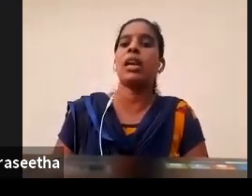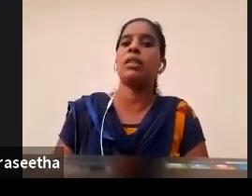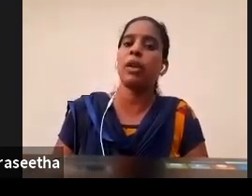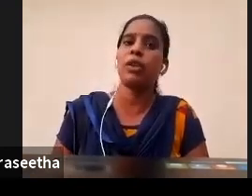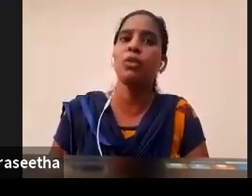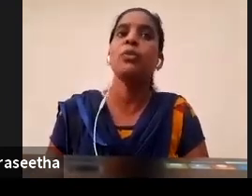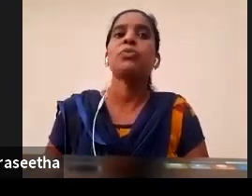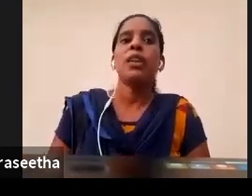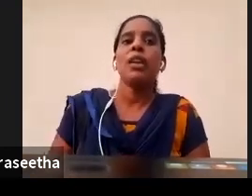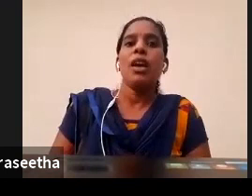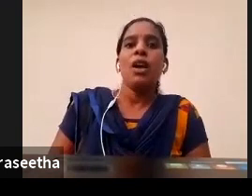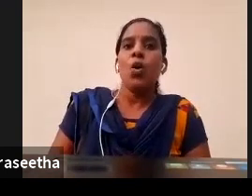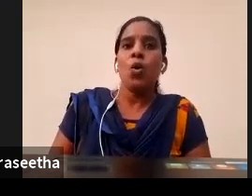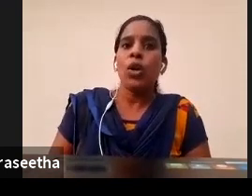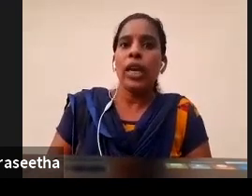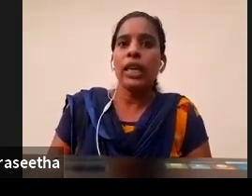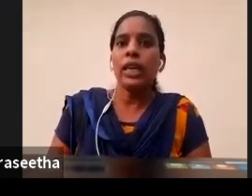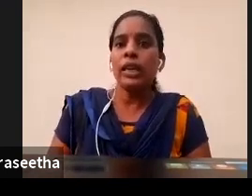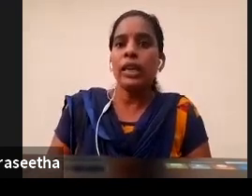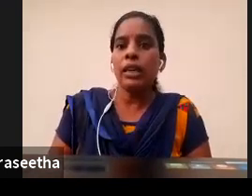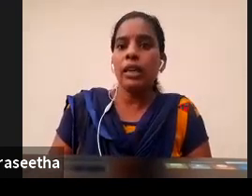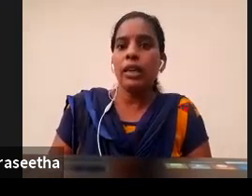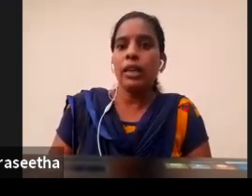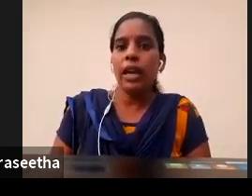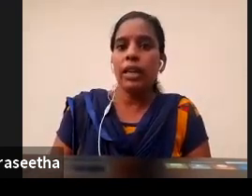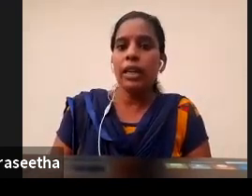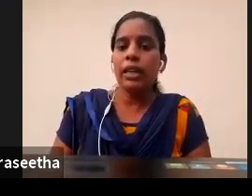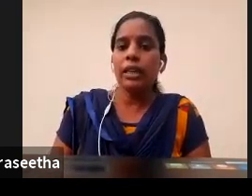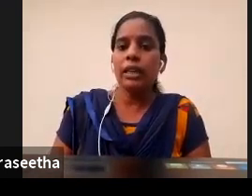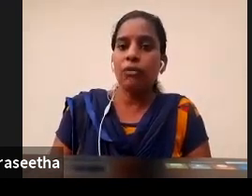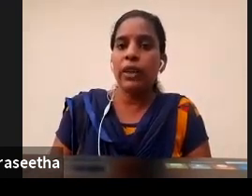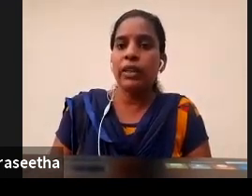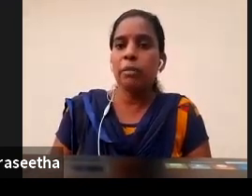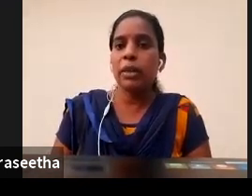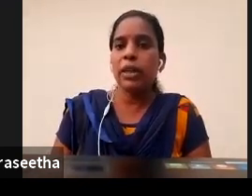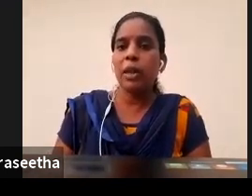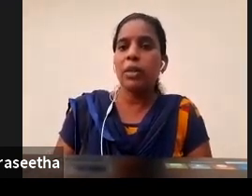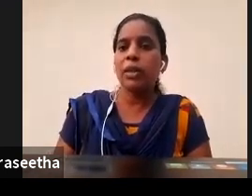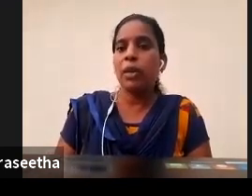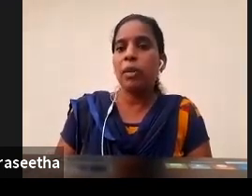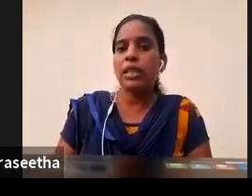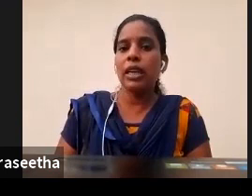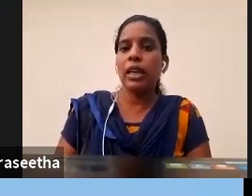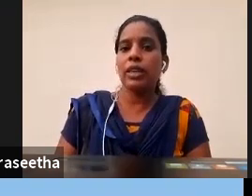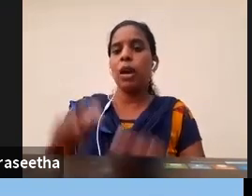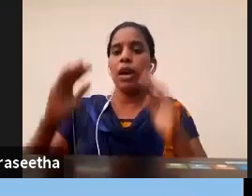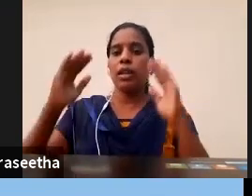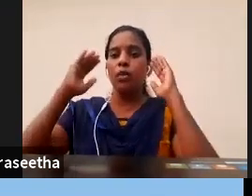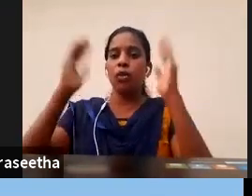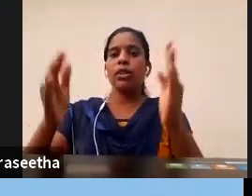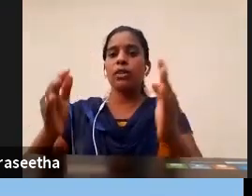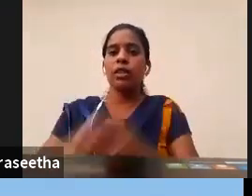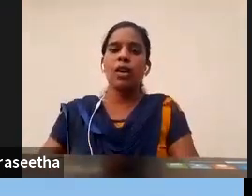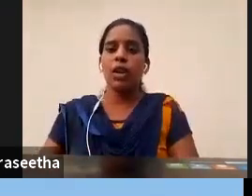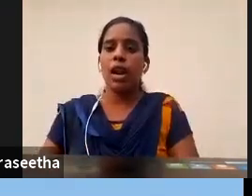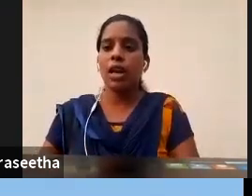ബ്ലസ് ആണെന്ന് പറയുന്നു ഓക്കെ ഇനി ഡഫ് അല്ലെങ്കിൽ ഡഫ് ആൻഡ് ഡംബ് എന്ന് പറയുമ്പോൾ നമ്മുടെ മനസ്സിലേക്ക് ഏറ്റവും ആദ്യം